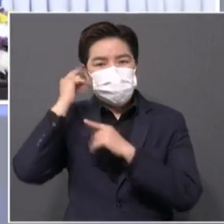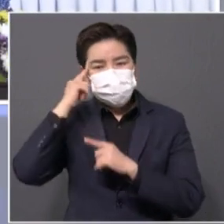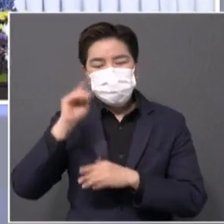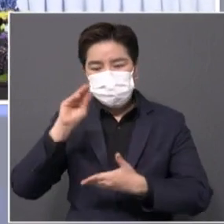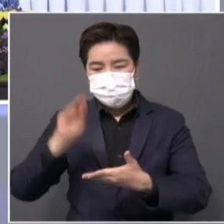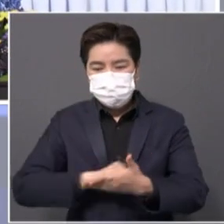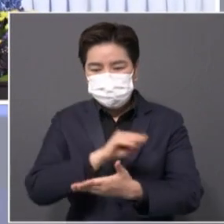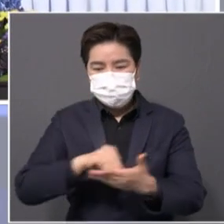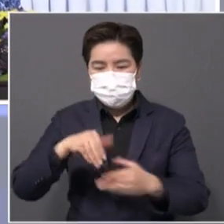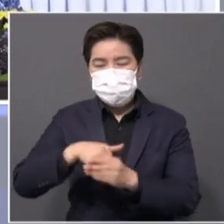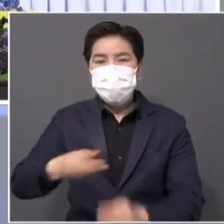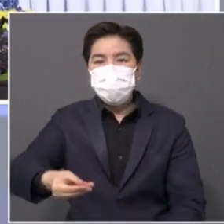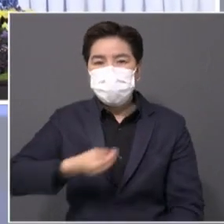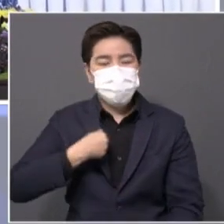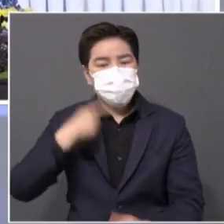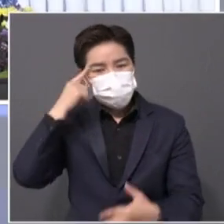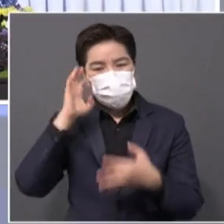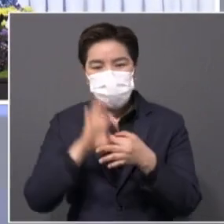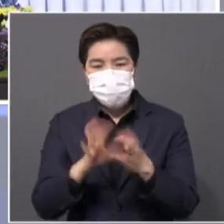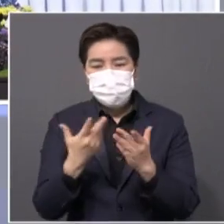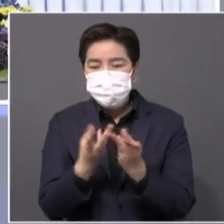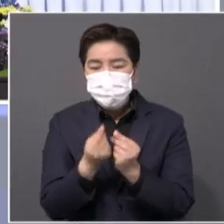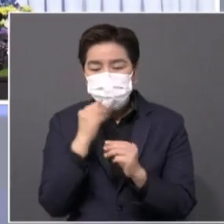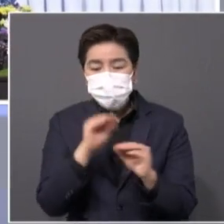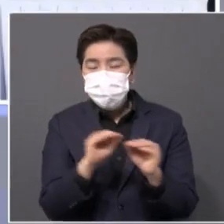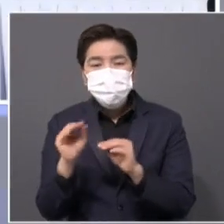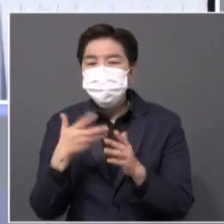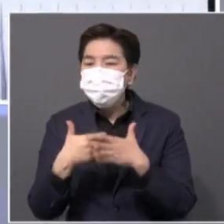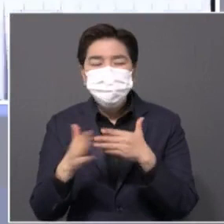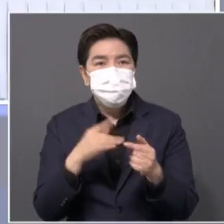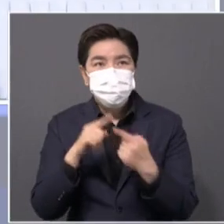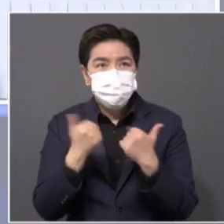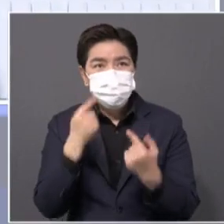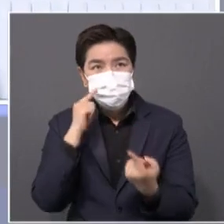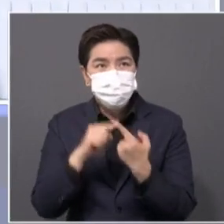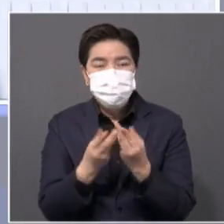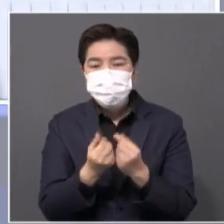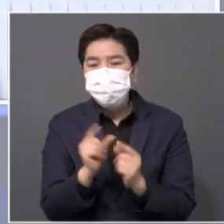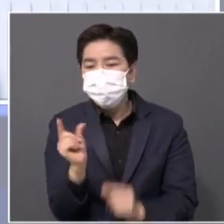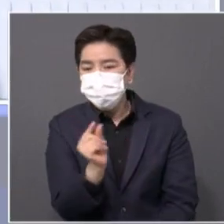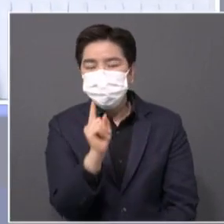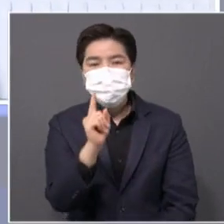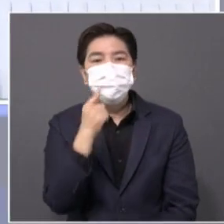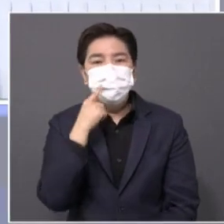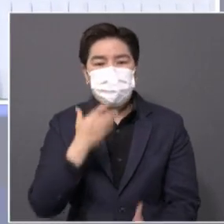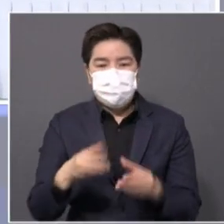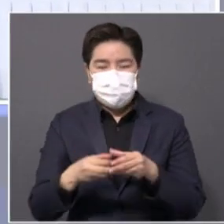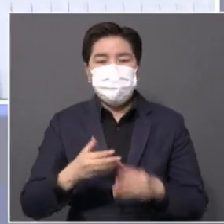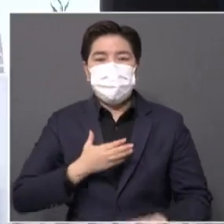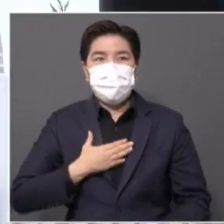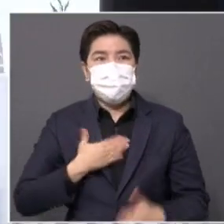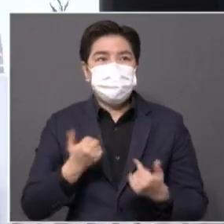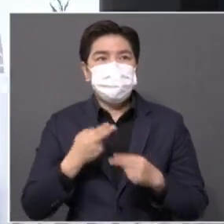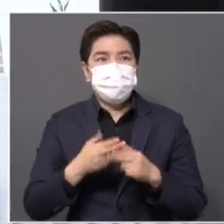จะกาคะแนนให้กับภูมิใจไทยไม่กังวลหากเล็กจะถูกเรียกลำดับออกไปชี้อย่างไรก็เป็นเลขตัวเดียวสำหรับภูมิใจไทยนะครับ